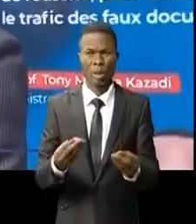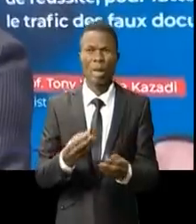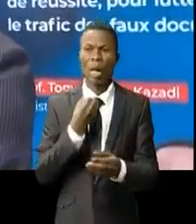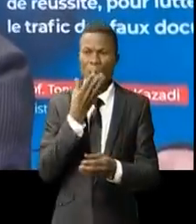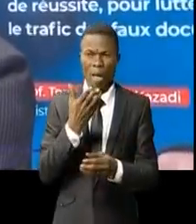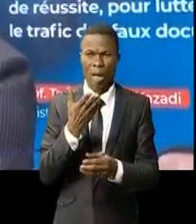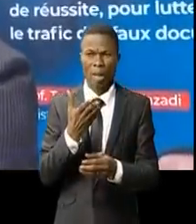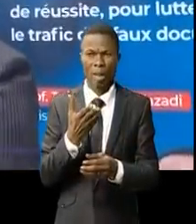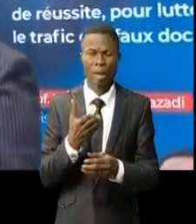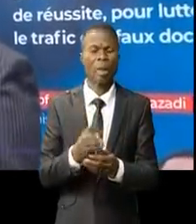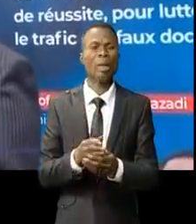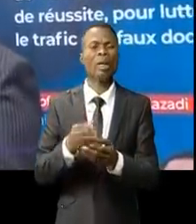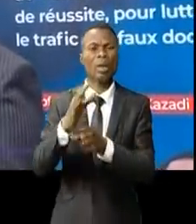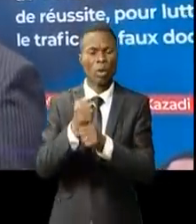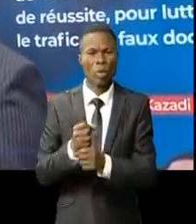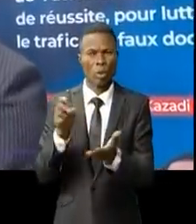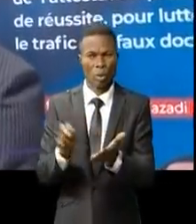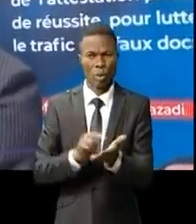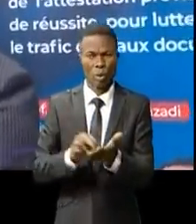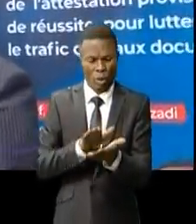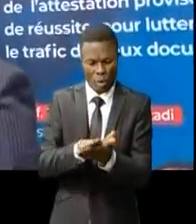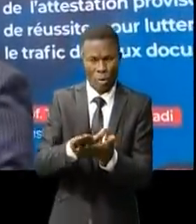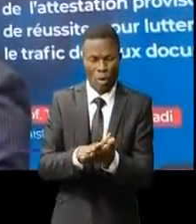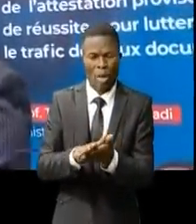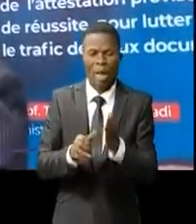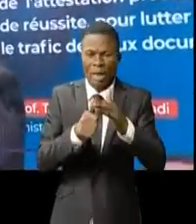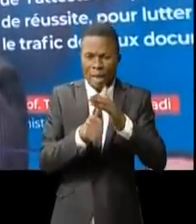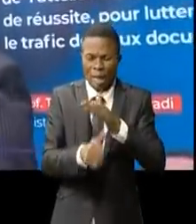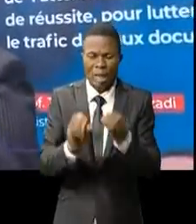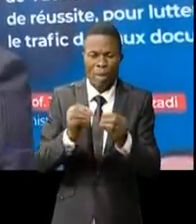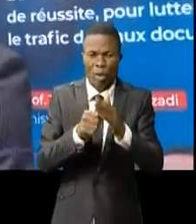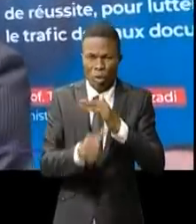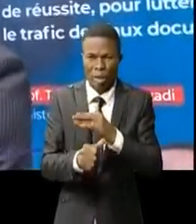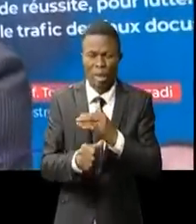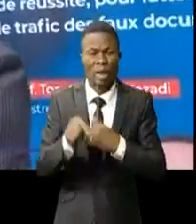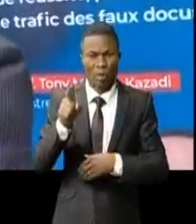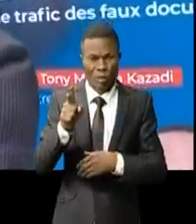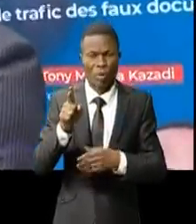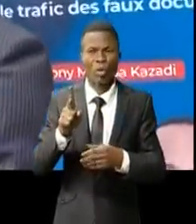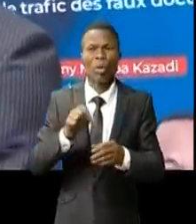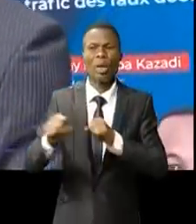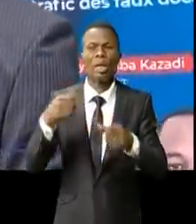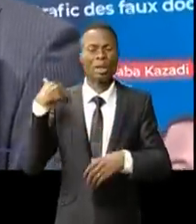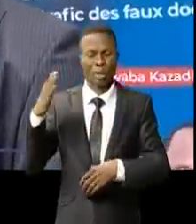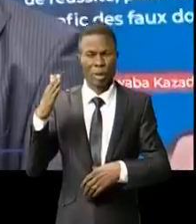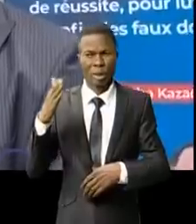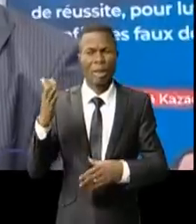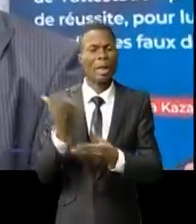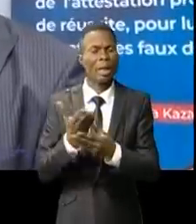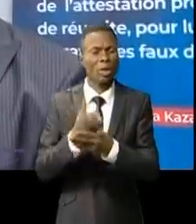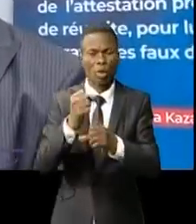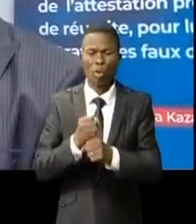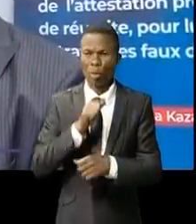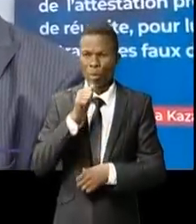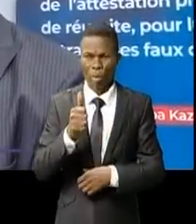ça à l'université ou en Europe, vous scannez juste les codes, ça vous affiche l'original. D'où vous ne pouvez pas trafiquer ces documents désormais.